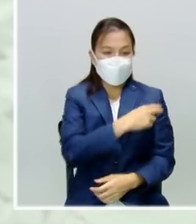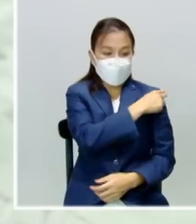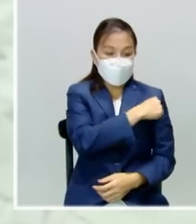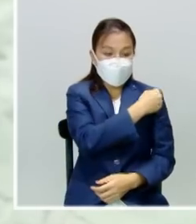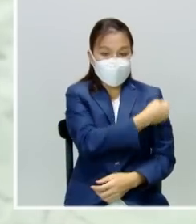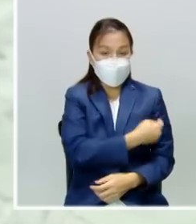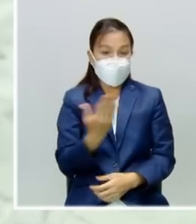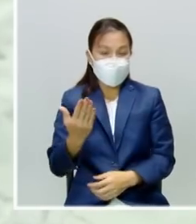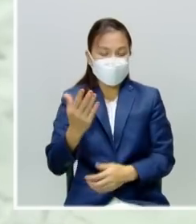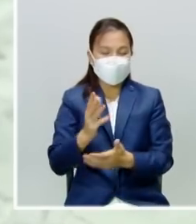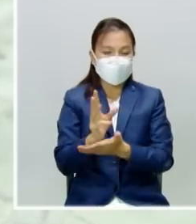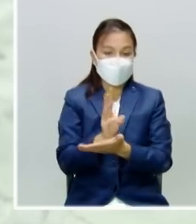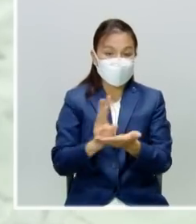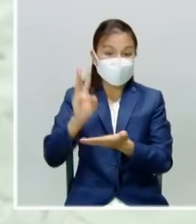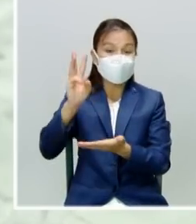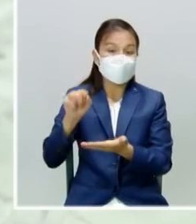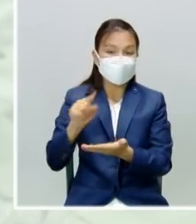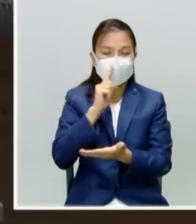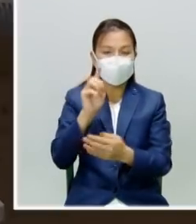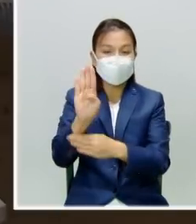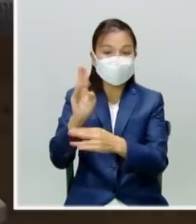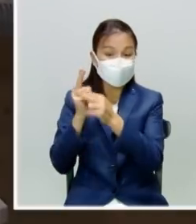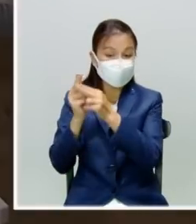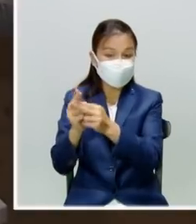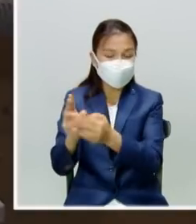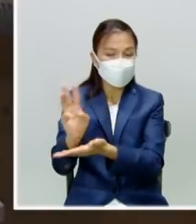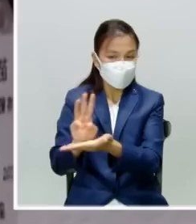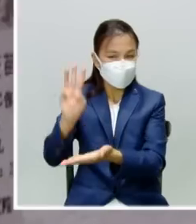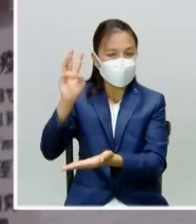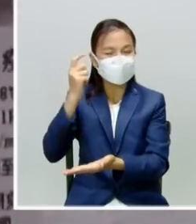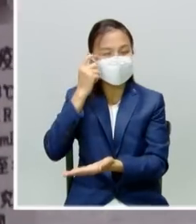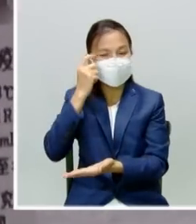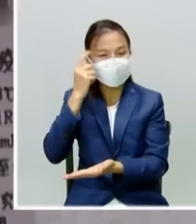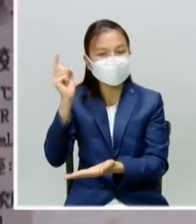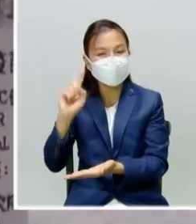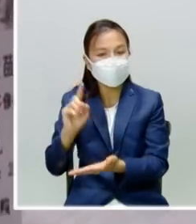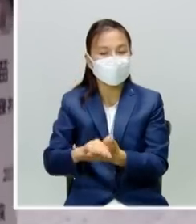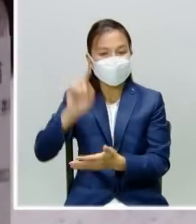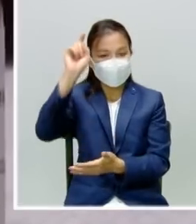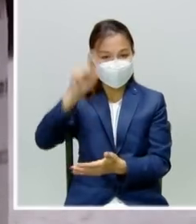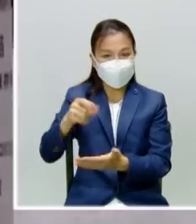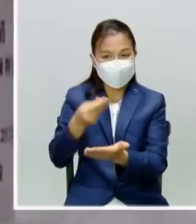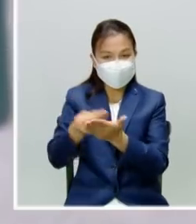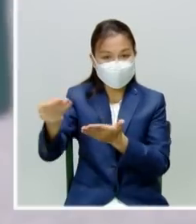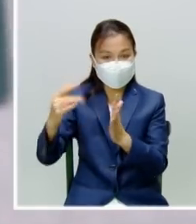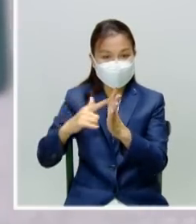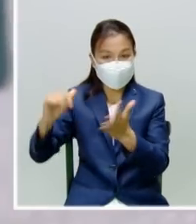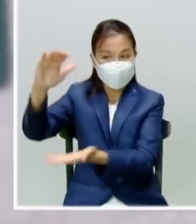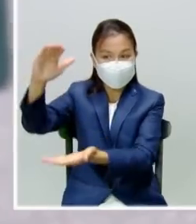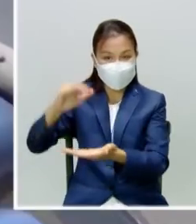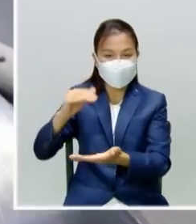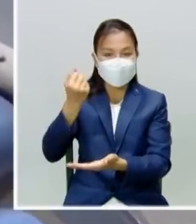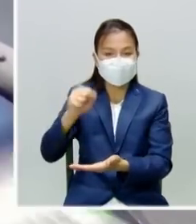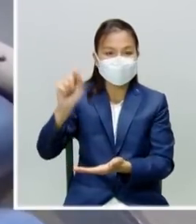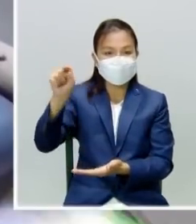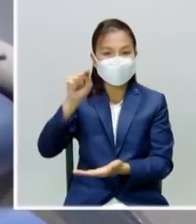ท่านบอกด้วยว่าถ้าหากว่าเป็นบริษัทเอกชนราชวิทยาลัยยังมีข้อกำหนดว่าต้องซื้อวัคซีนเพิ่มอีกร้อยละ10เ